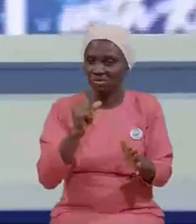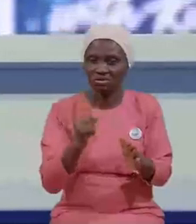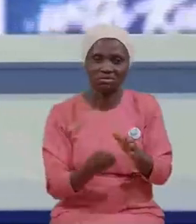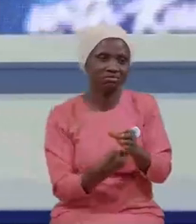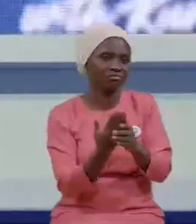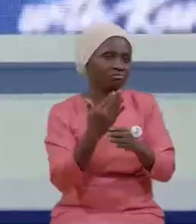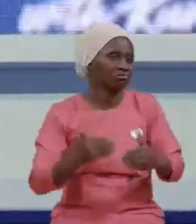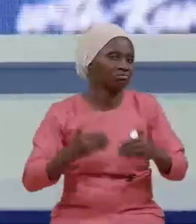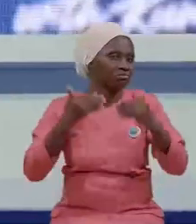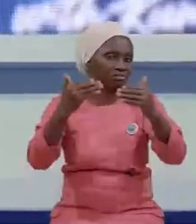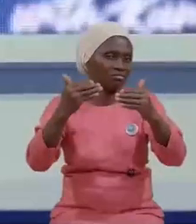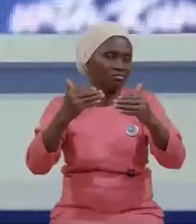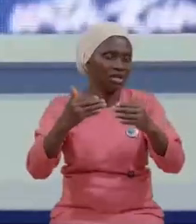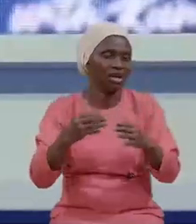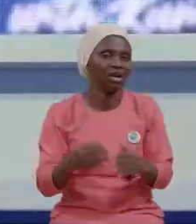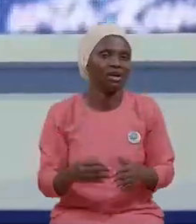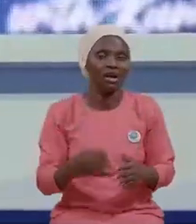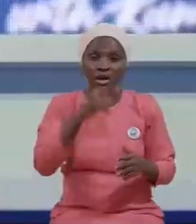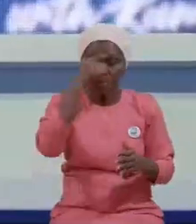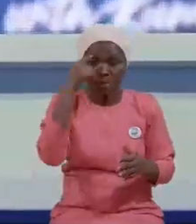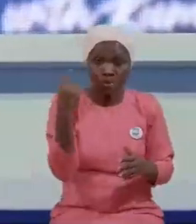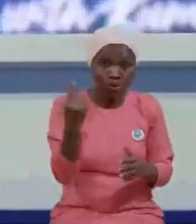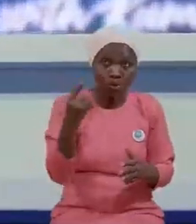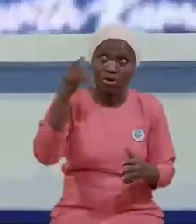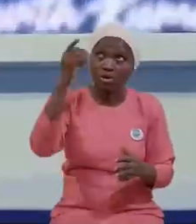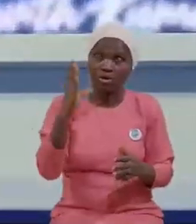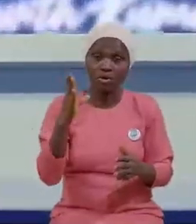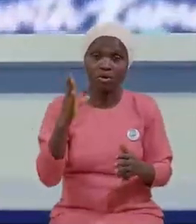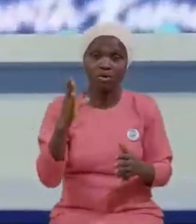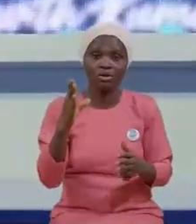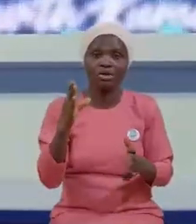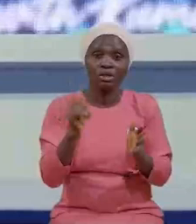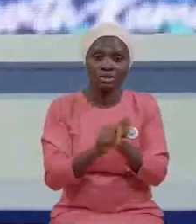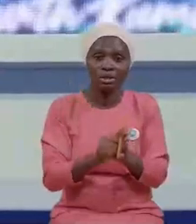Parce que c'est seulement Dieu qui nous fait avancer,